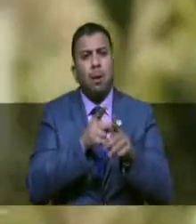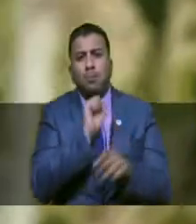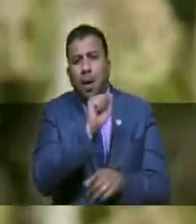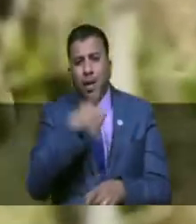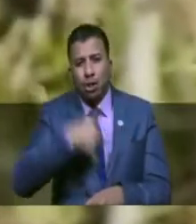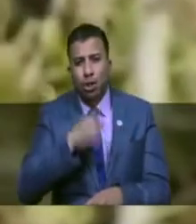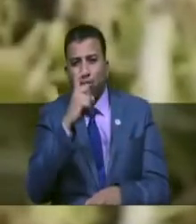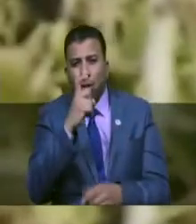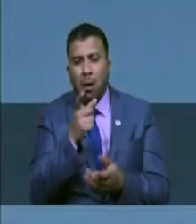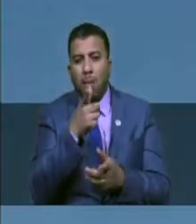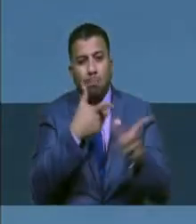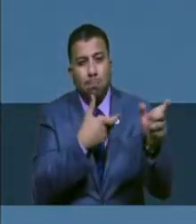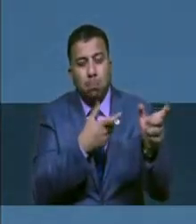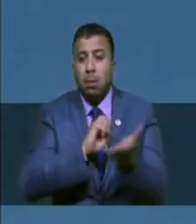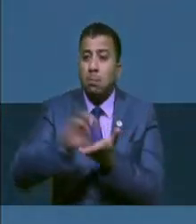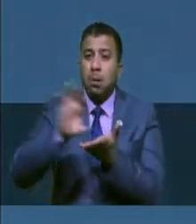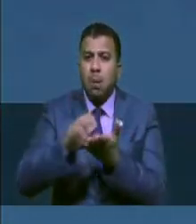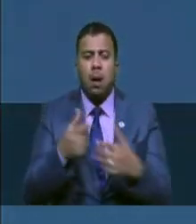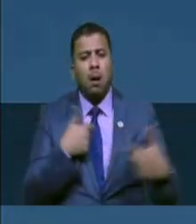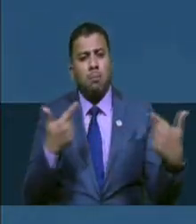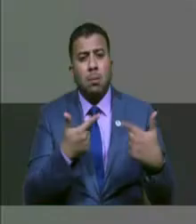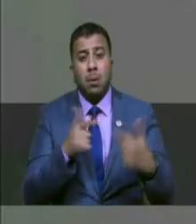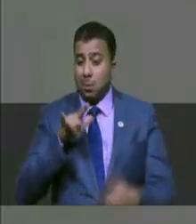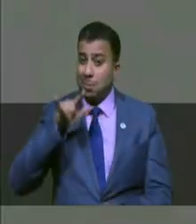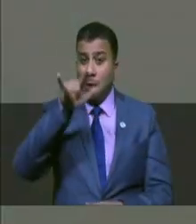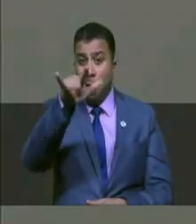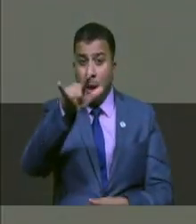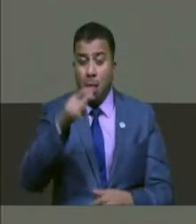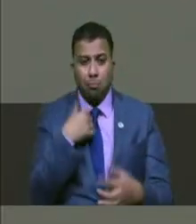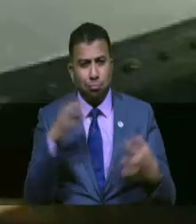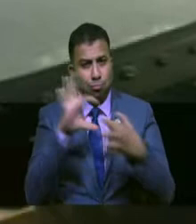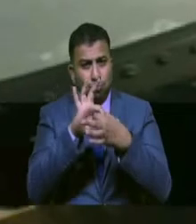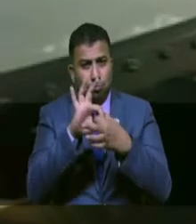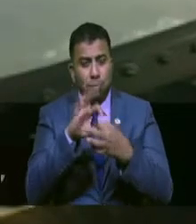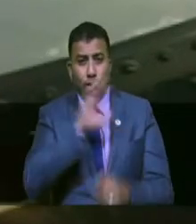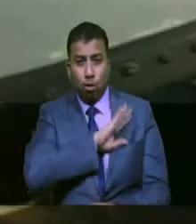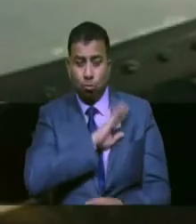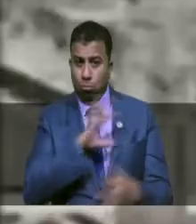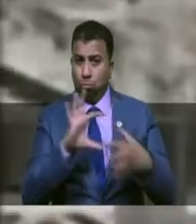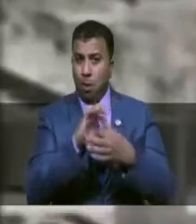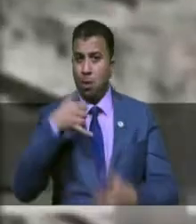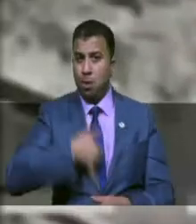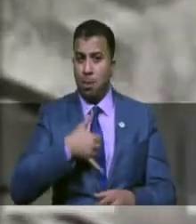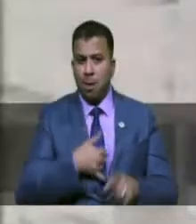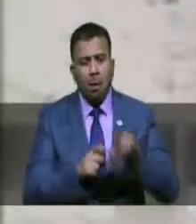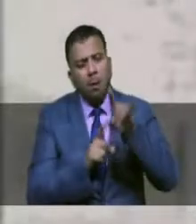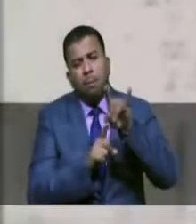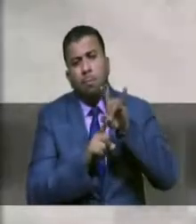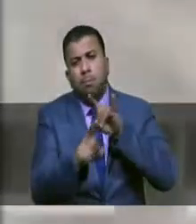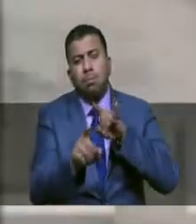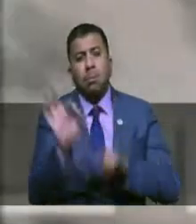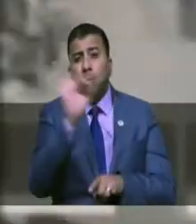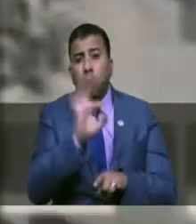للحوثيين. وفي قلب الصراع الميداني شنت مقاتلات التحالف العربي غارات على مواقع الميليشيات في محافظة